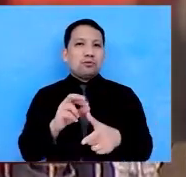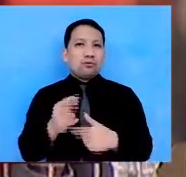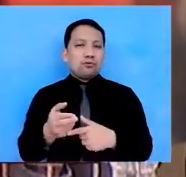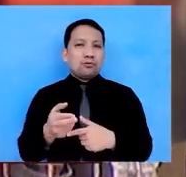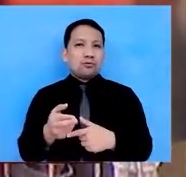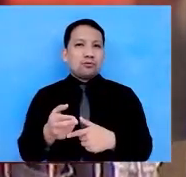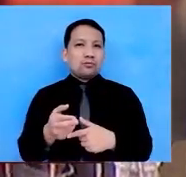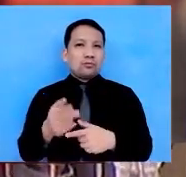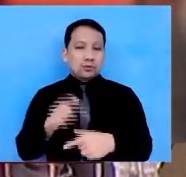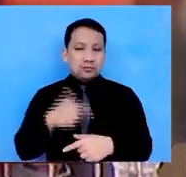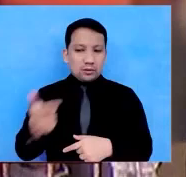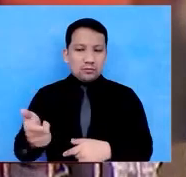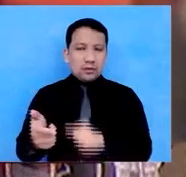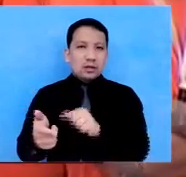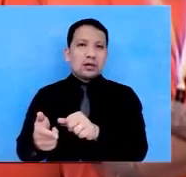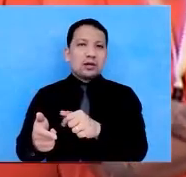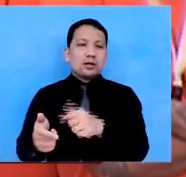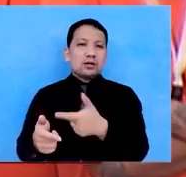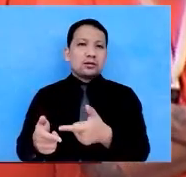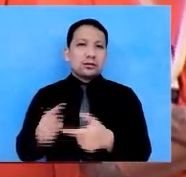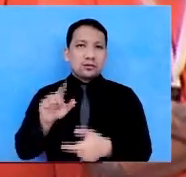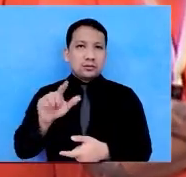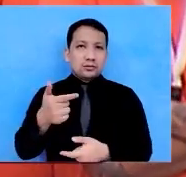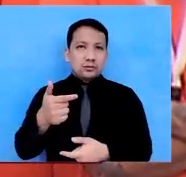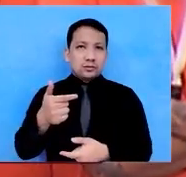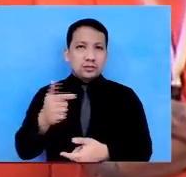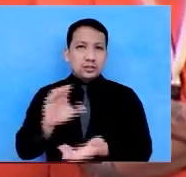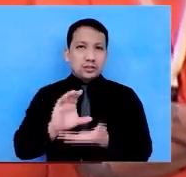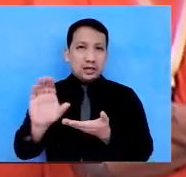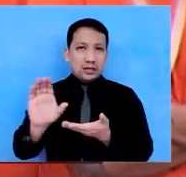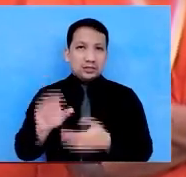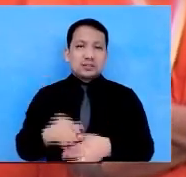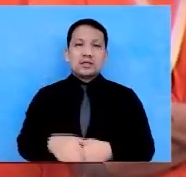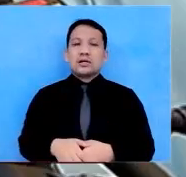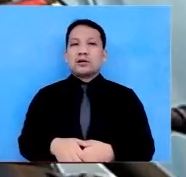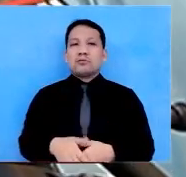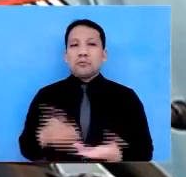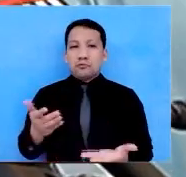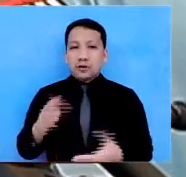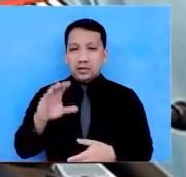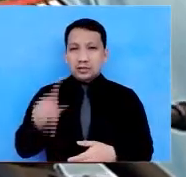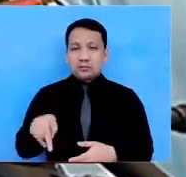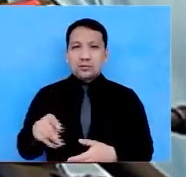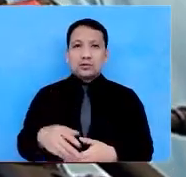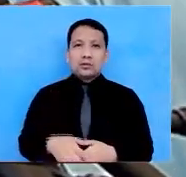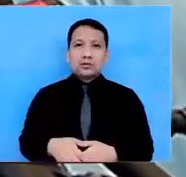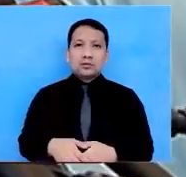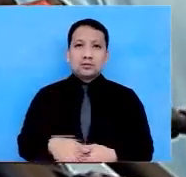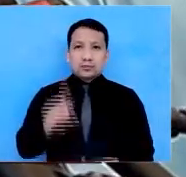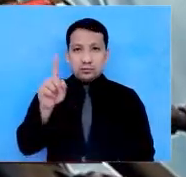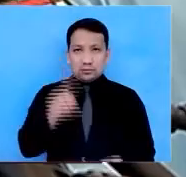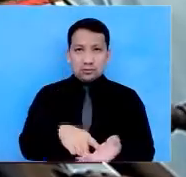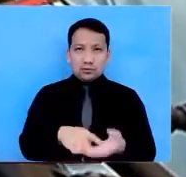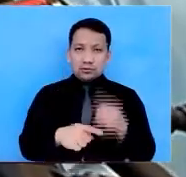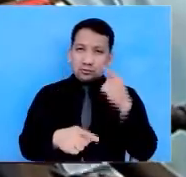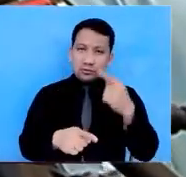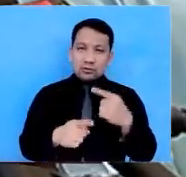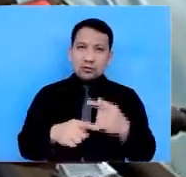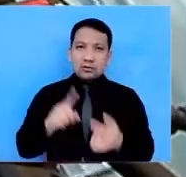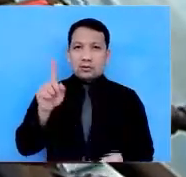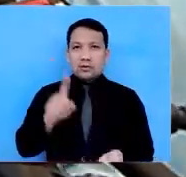ipapasa sa kanila ng GCash. Kasi wala silang cellphone. Yung 1,000, ang pagkaalam ko, pag 1,000